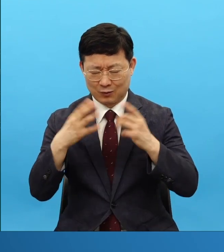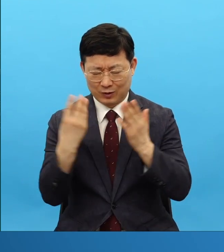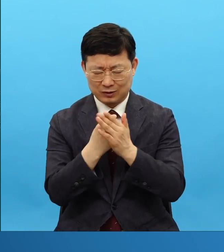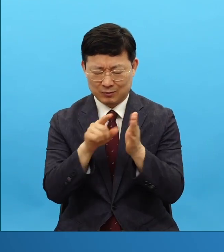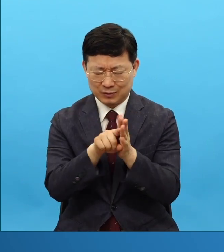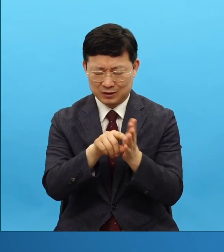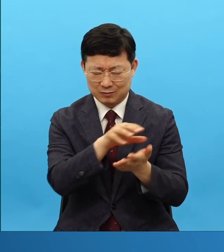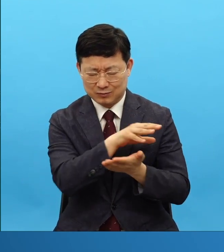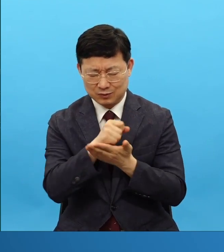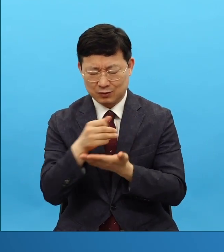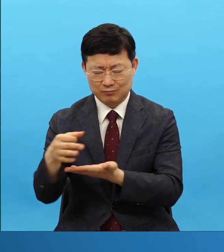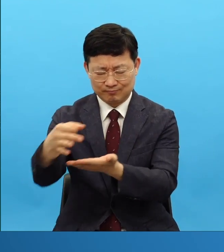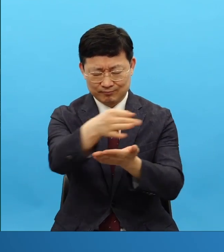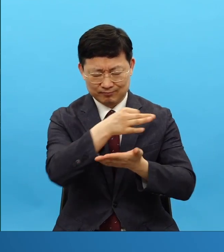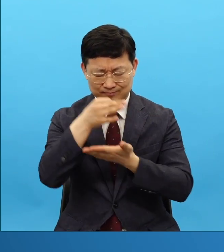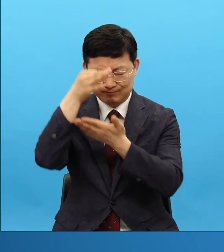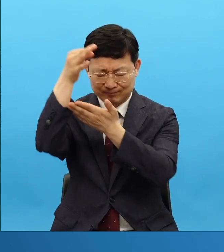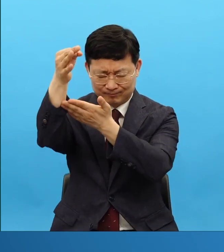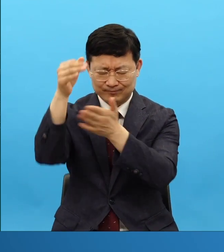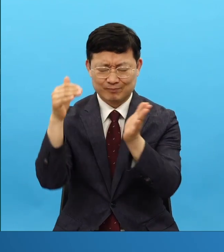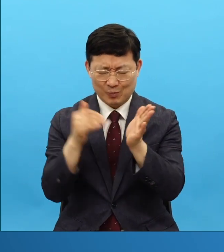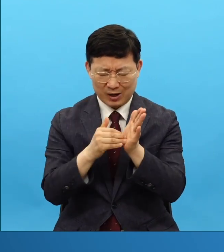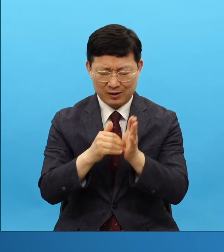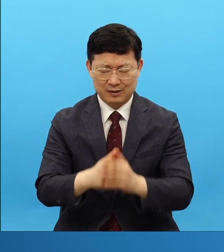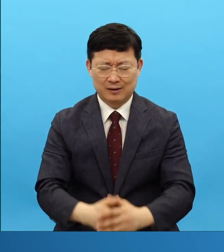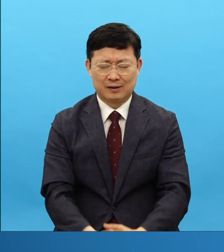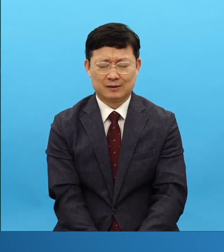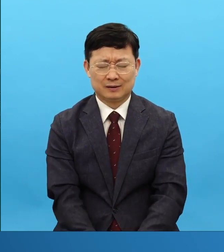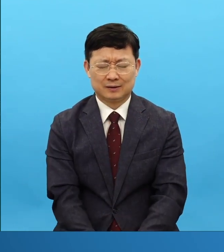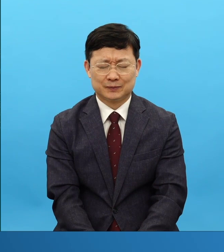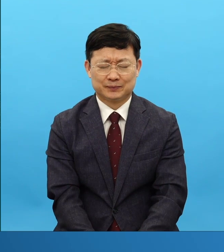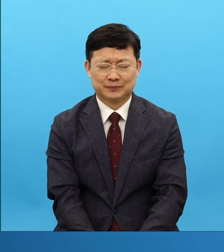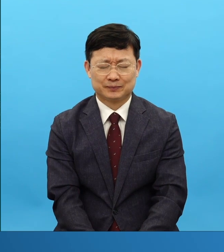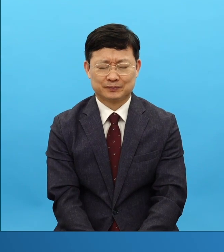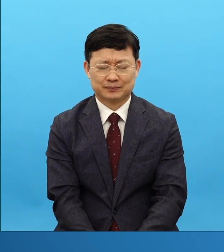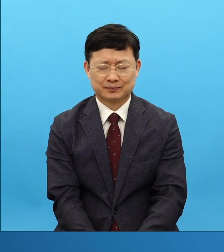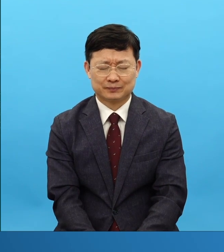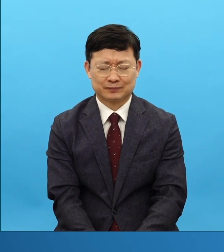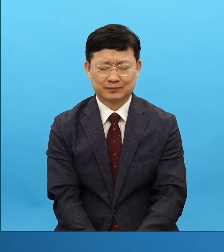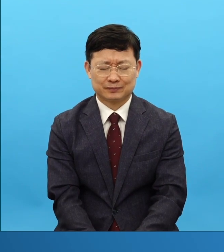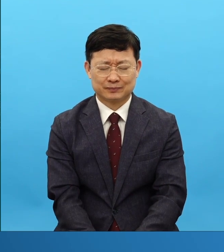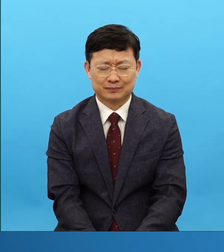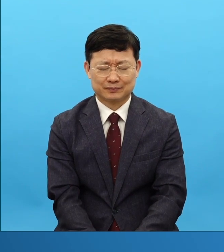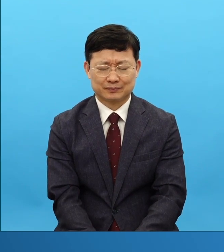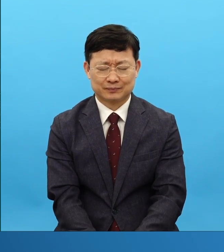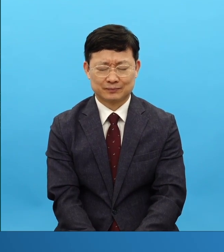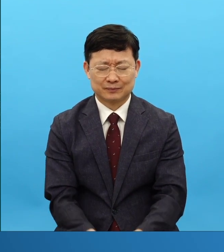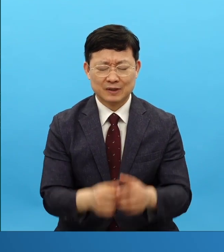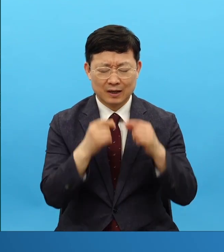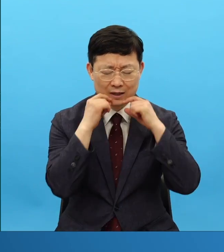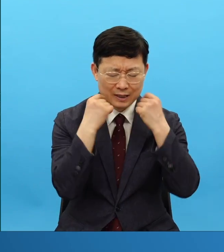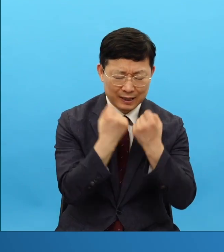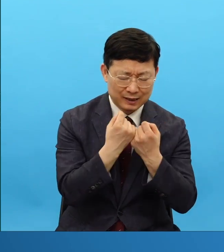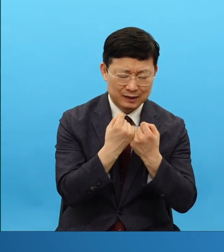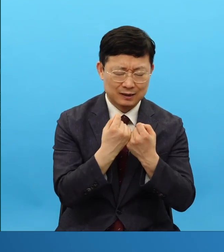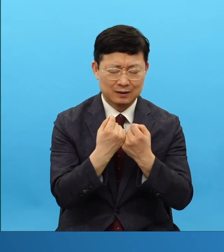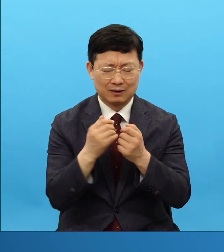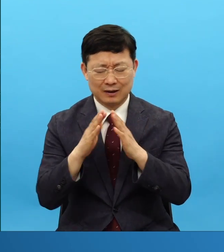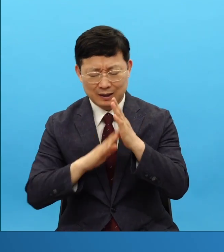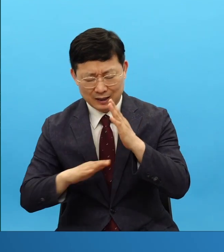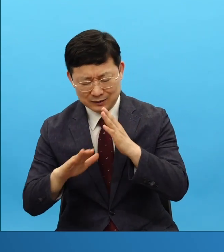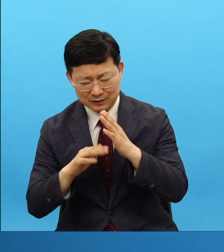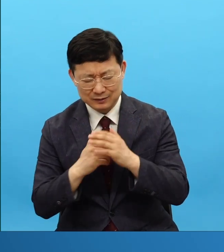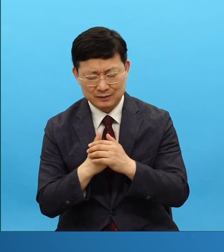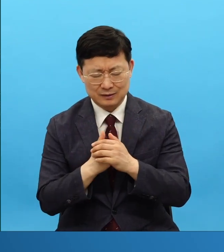헌금을 드립니다. We give you our offering with the absolute faith, raising the 237 partisan within our church. 개인과